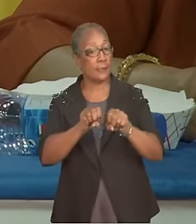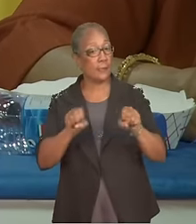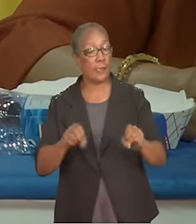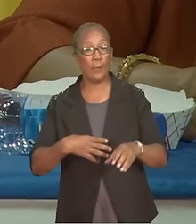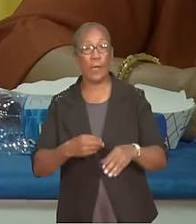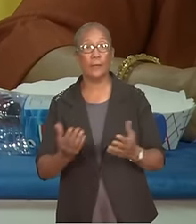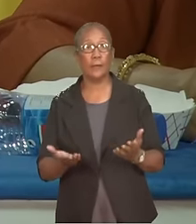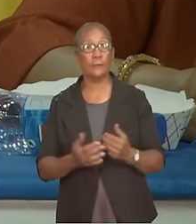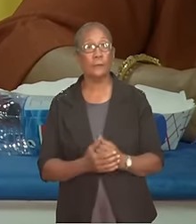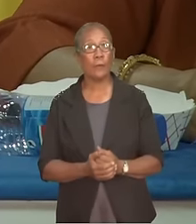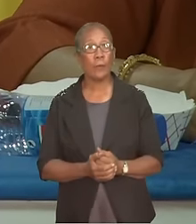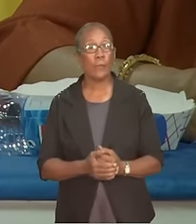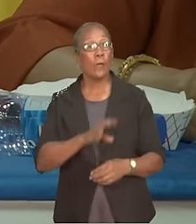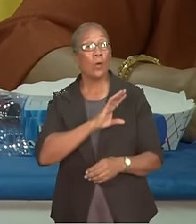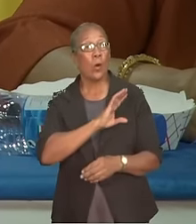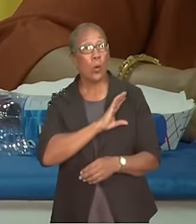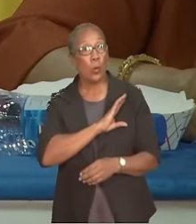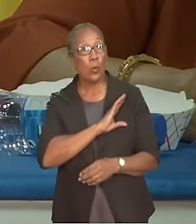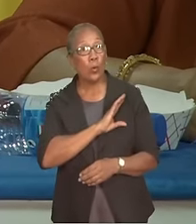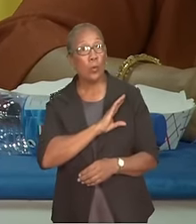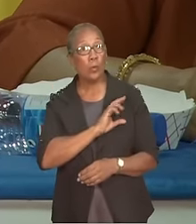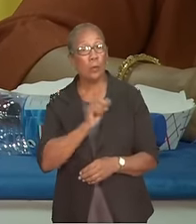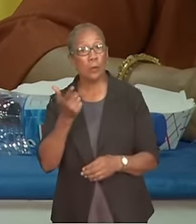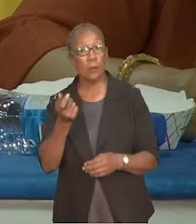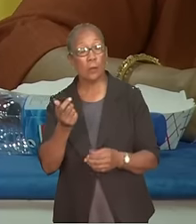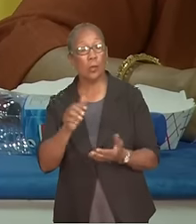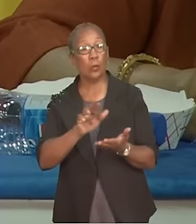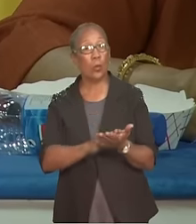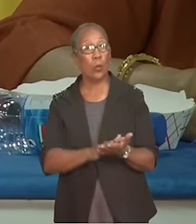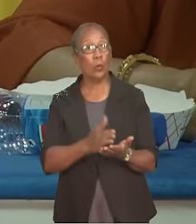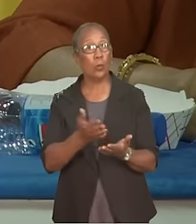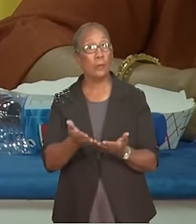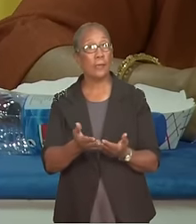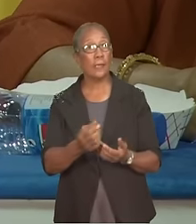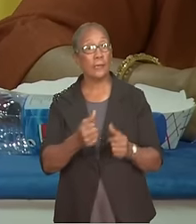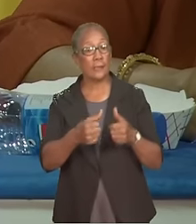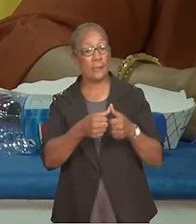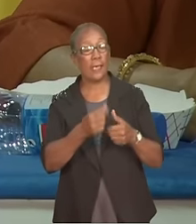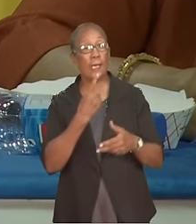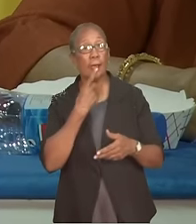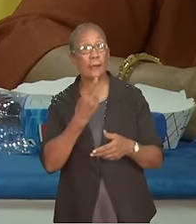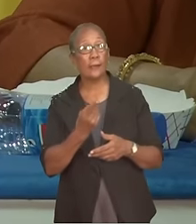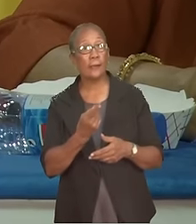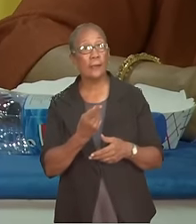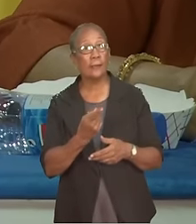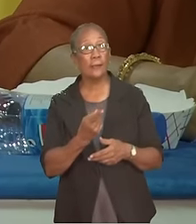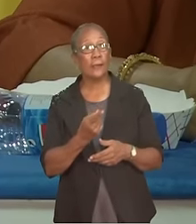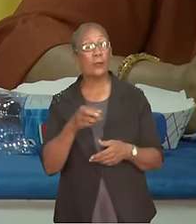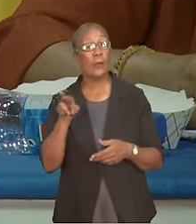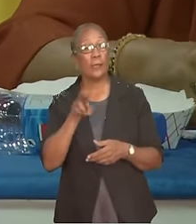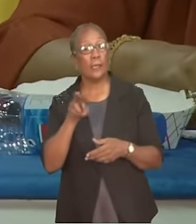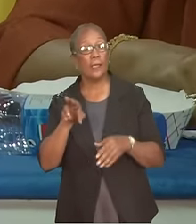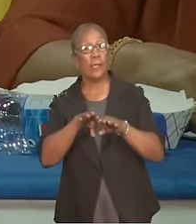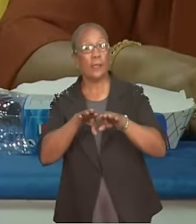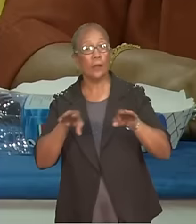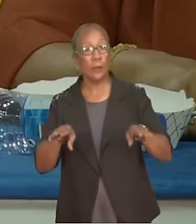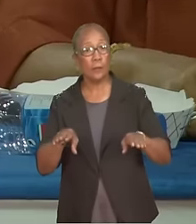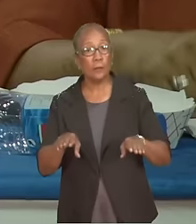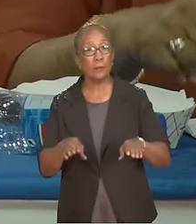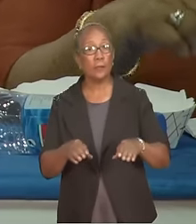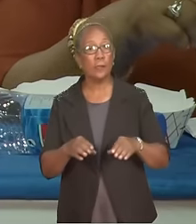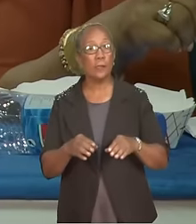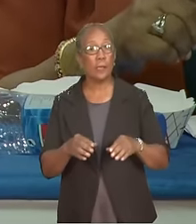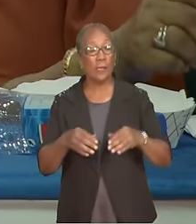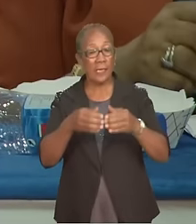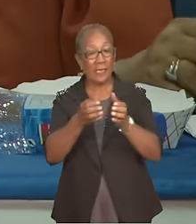hebben. Er is ook een noodzaak, dat wil ik direct aan toevoegen, dat we toch wel op reguliere basis huishoudsurveys